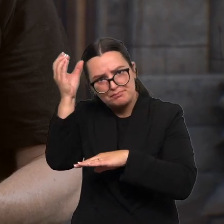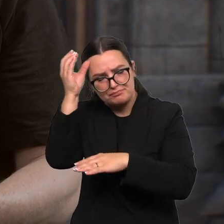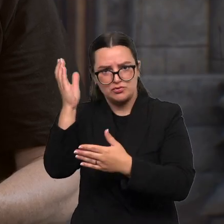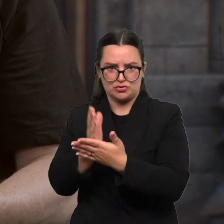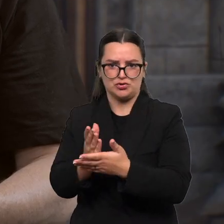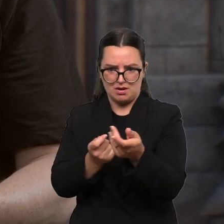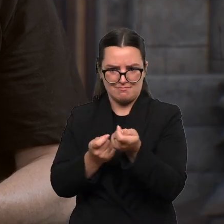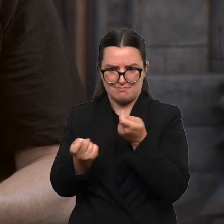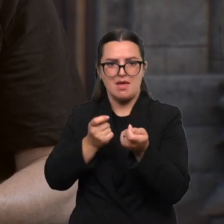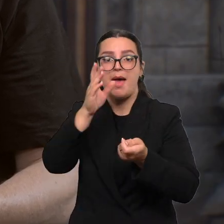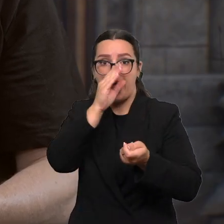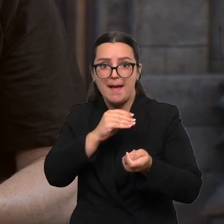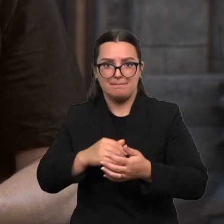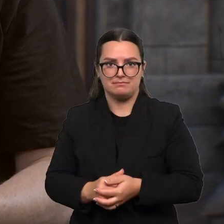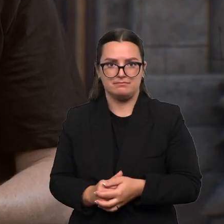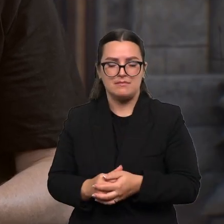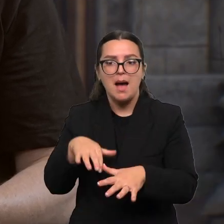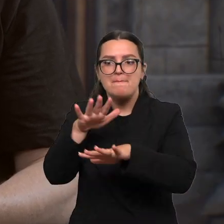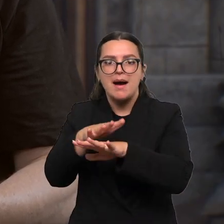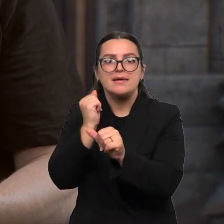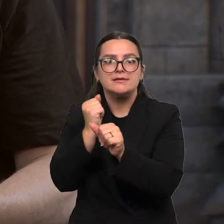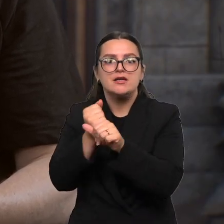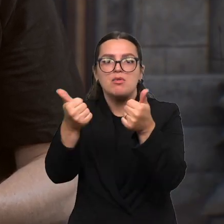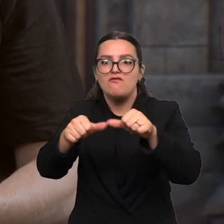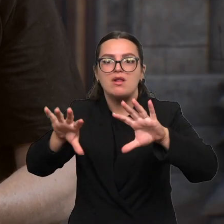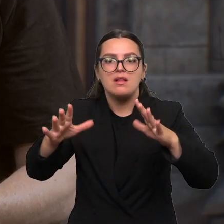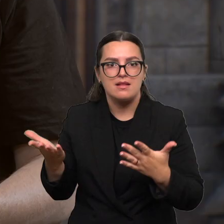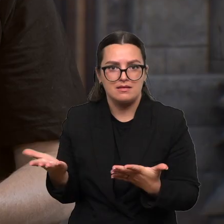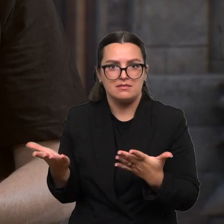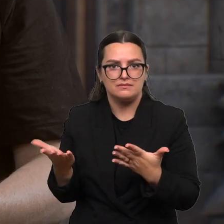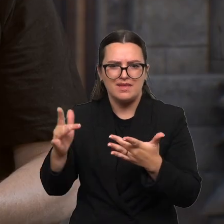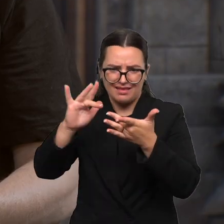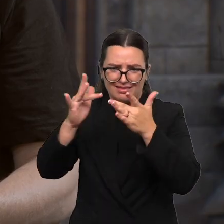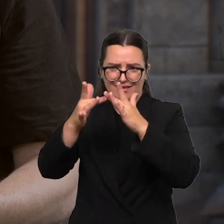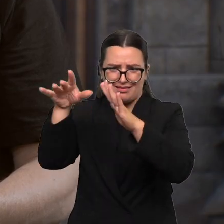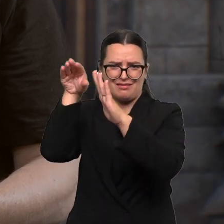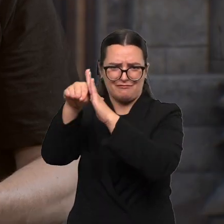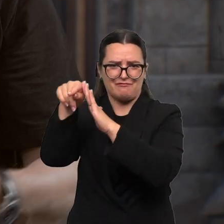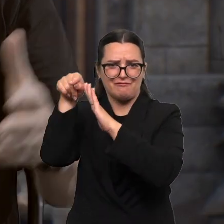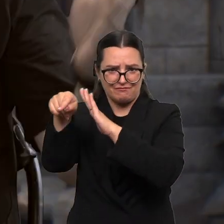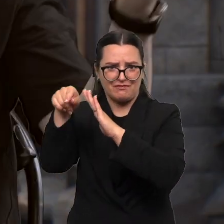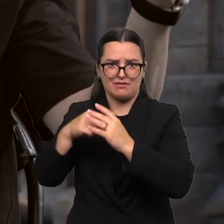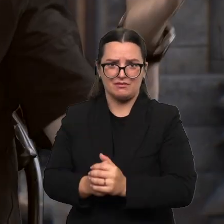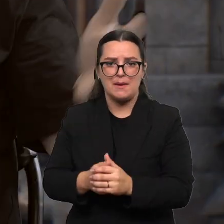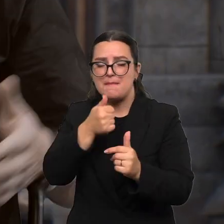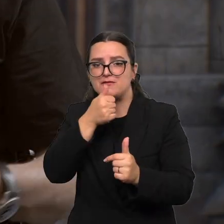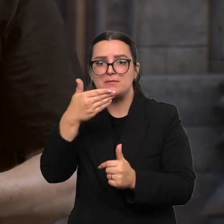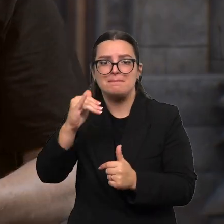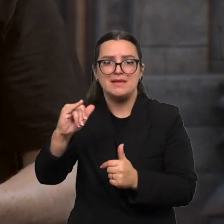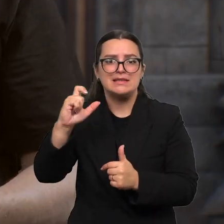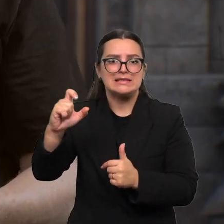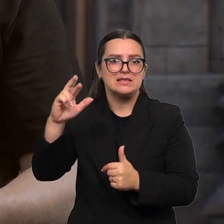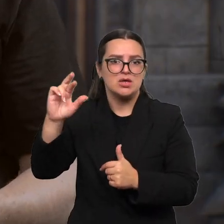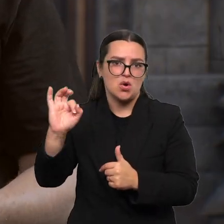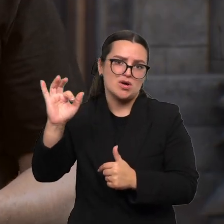reguliavimo, iš esmės dirba debesyse. Tie debesis yra kažkur, nežinau, valdomi ten